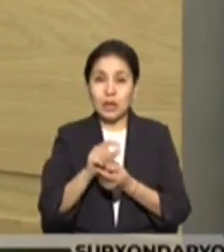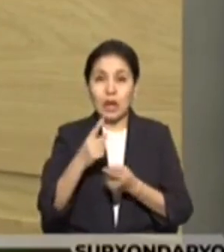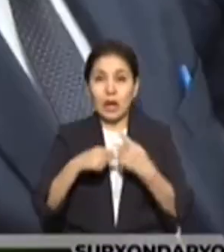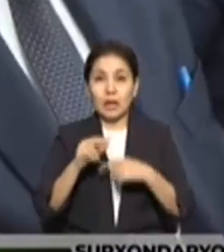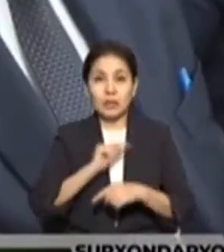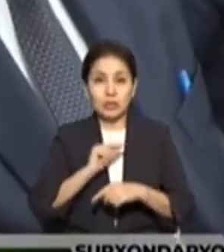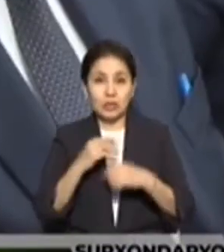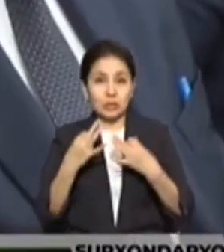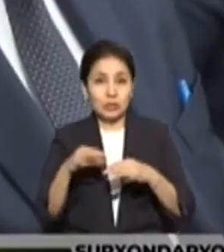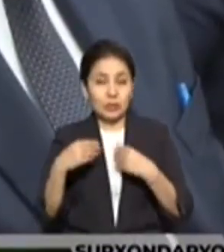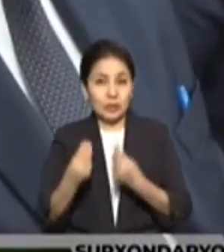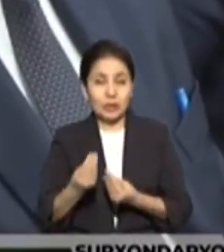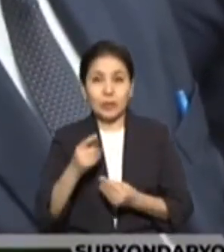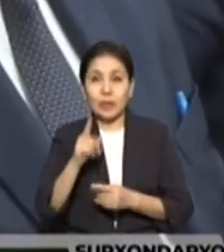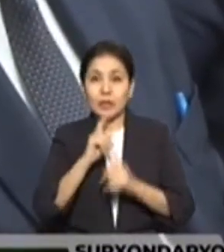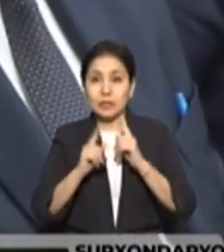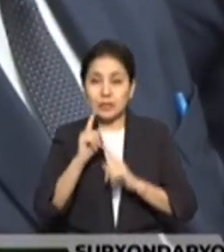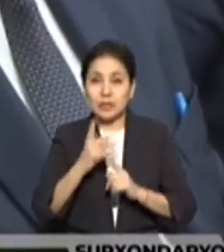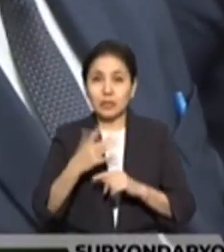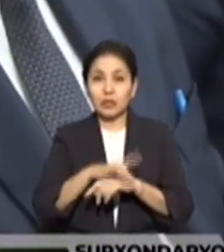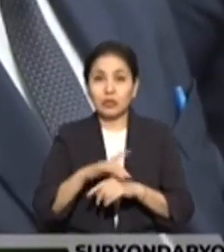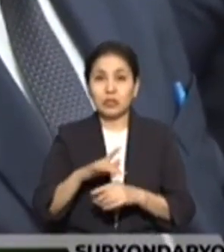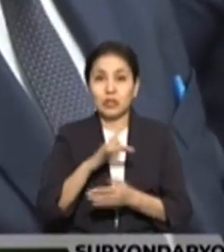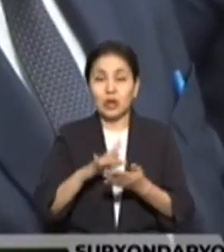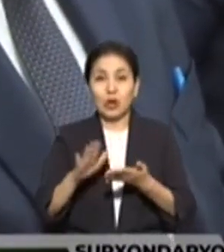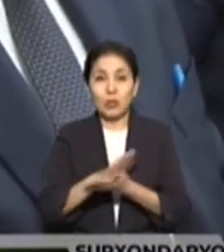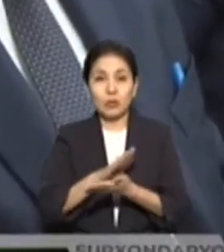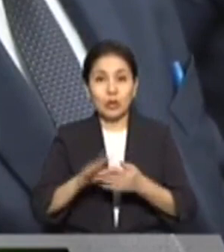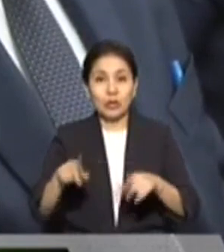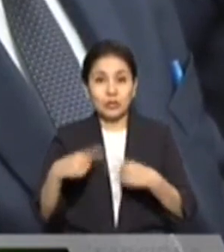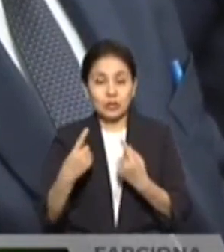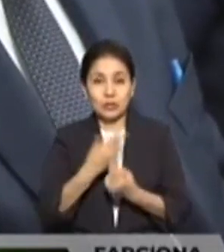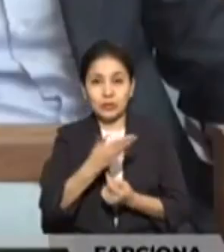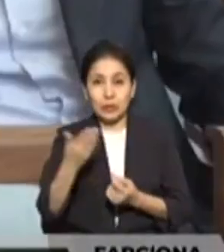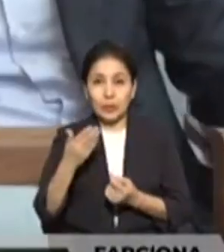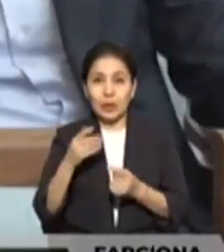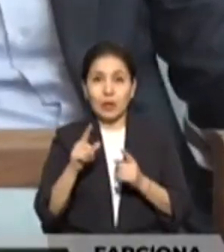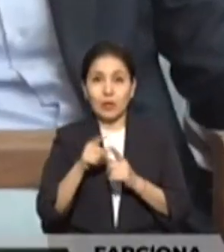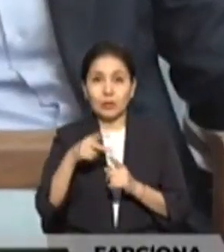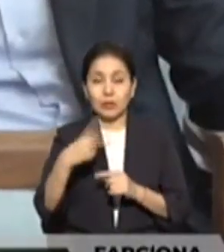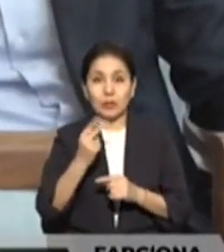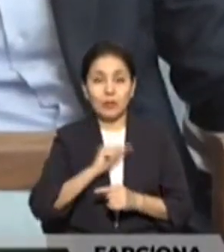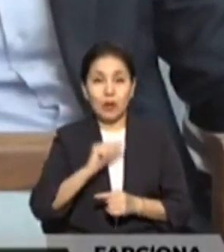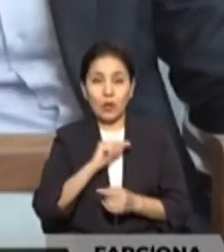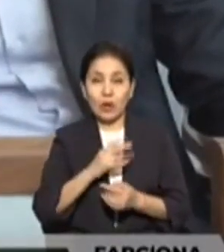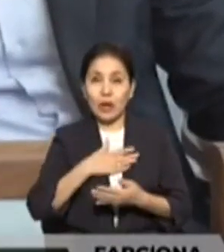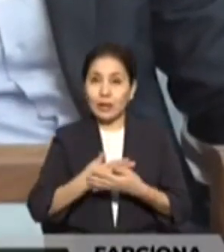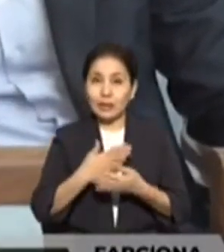ruxsat berildi. Shundan so'ng sessiyada Toshkent shahar obodonlashtirish bosh boshqarmasining 2022 yildagi faoliyati